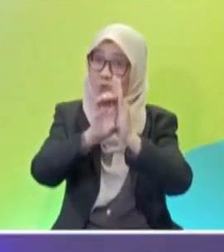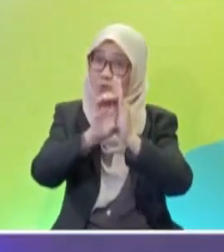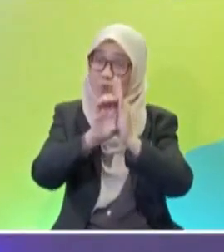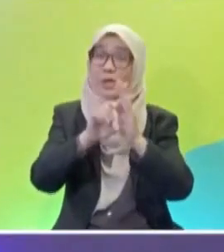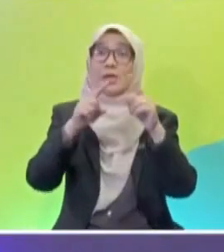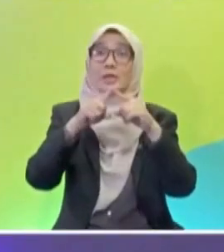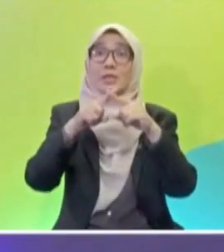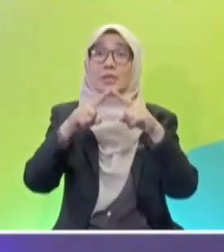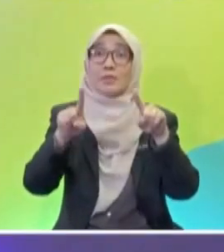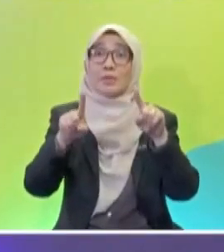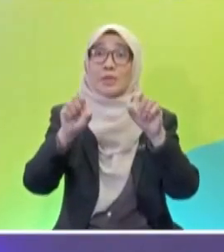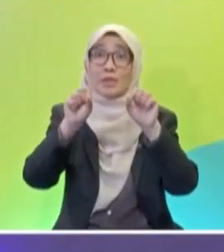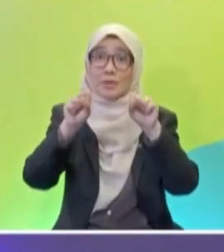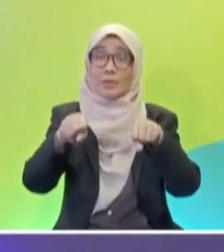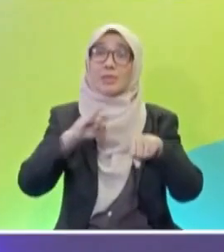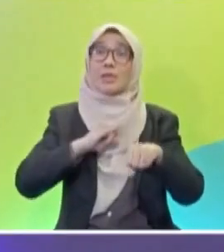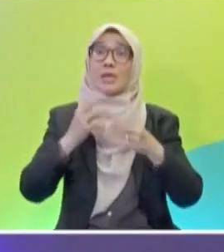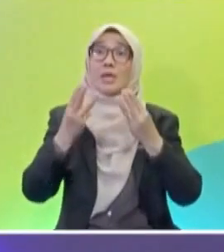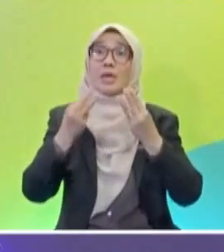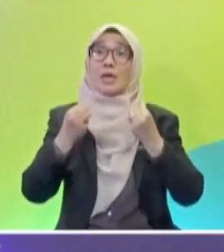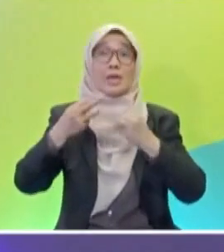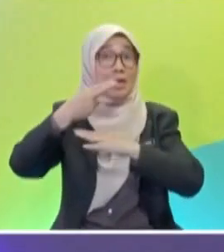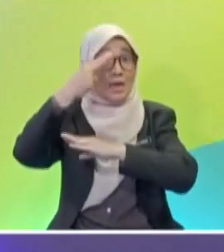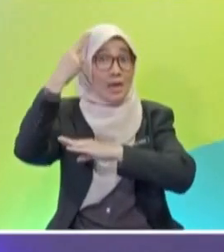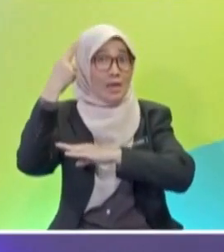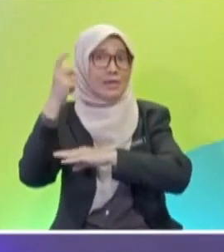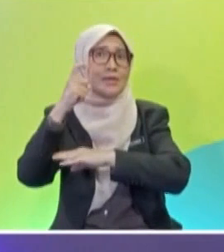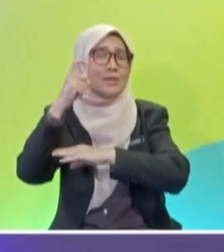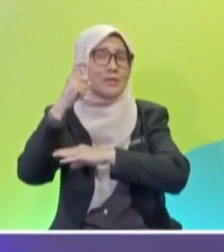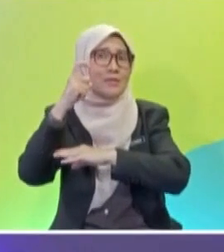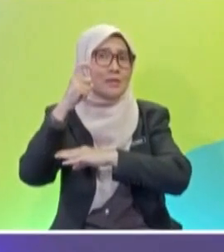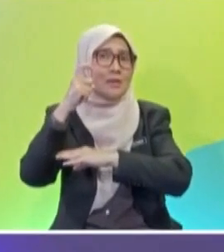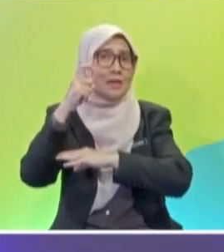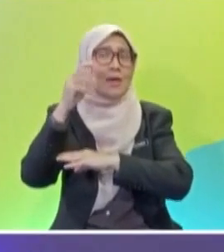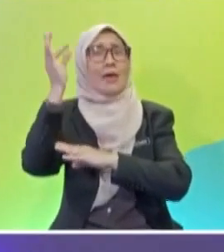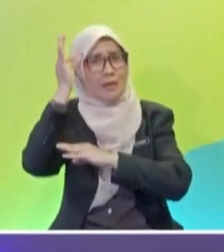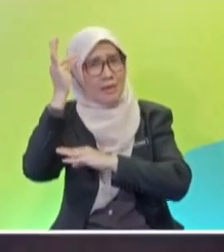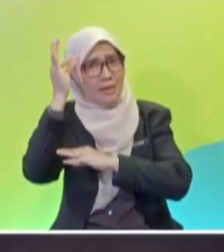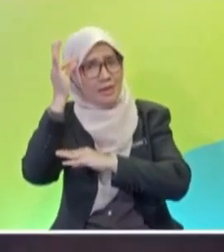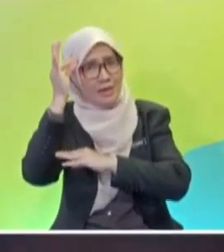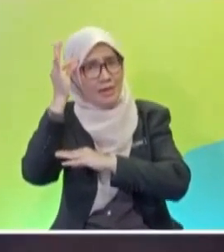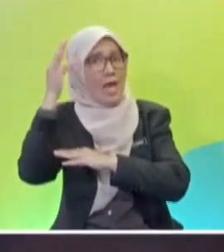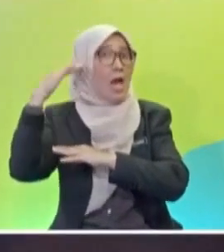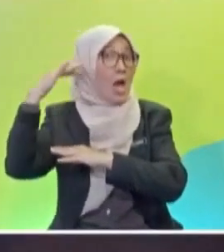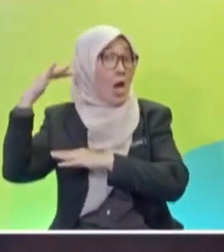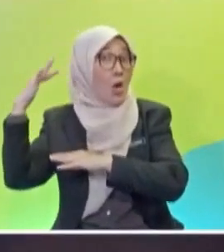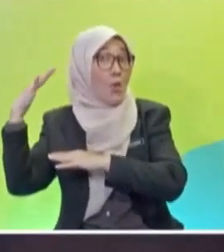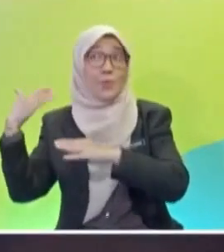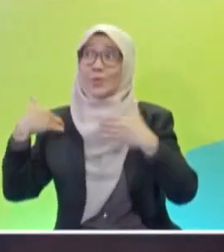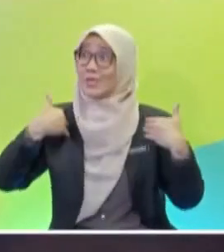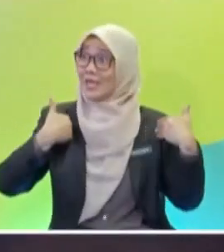boleh tak saya tak suruh ee Hanif teke Apakah bunyi hewan ini Oh gitu